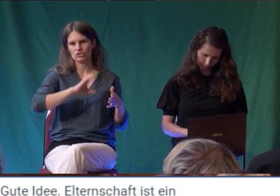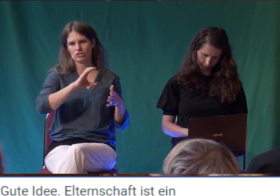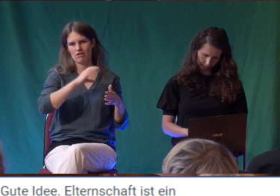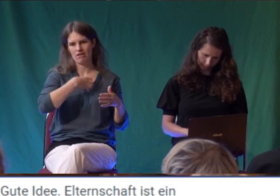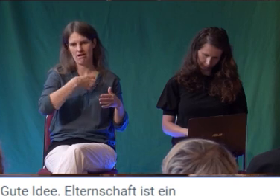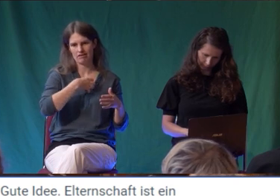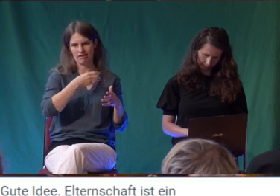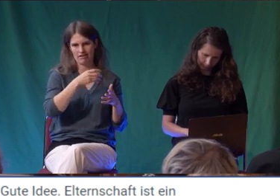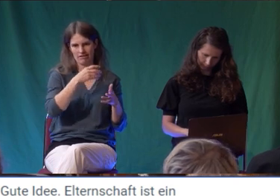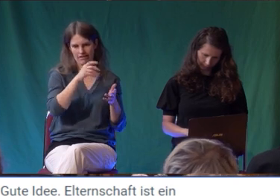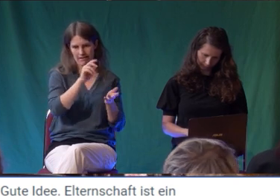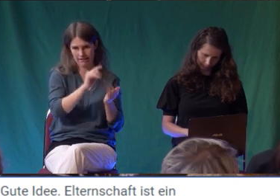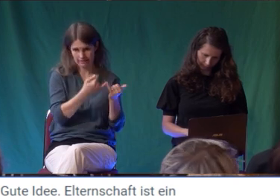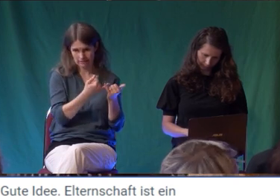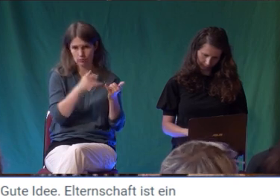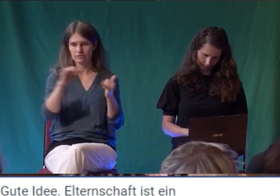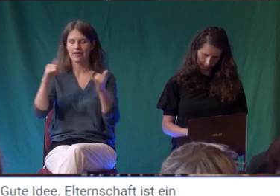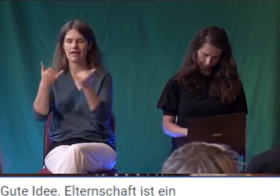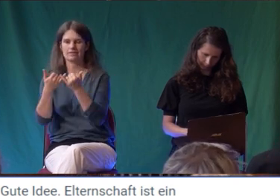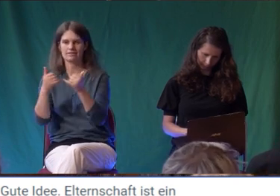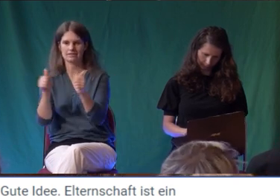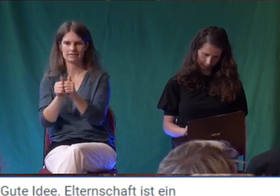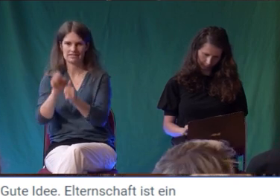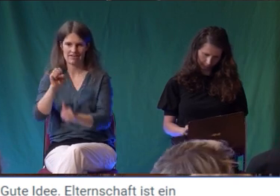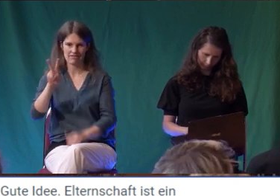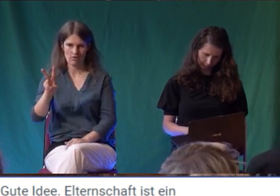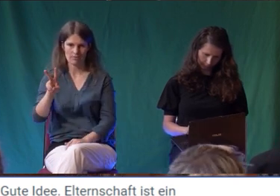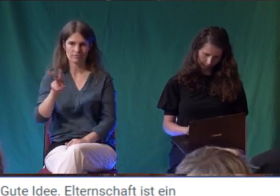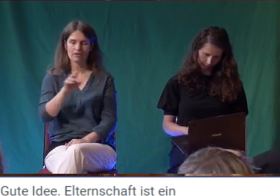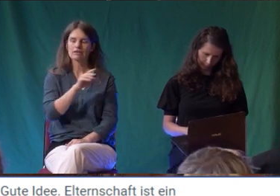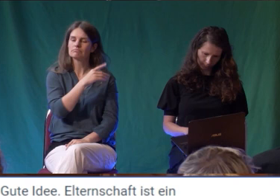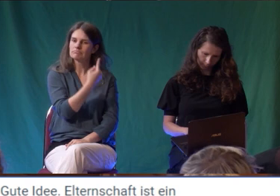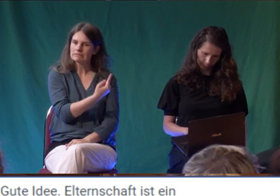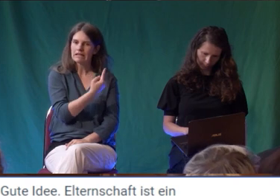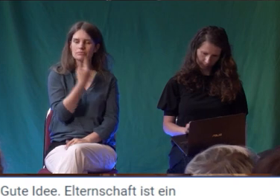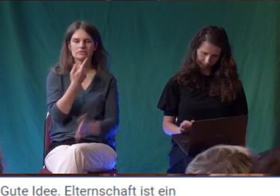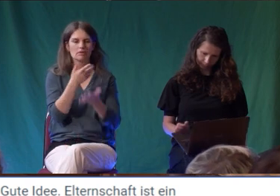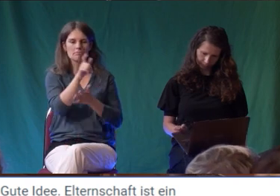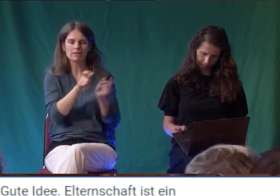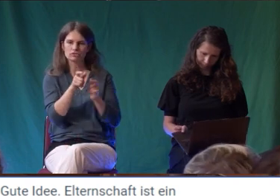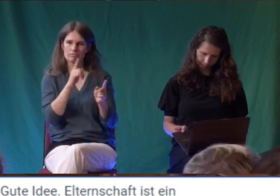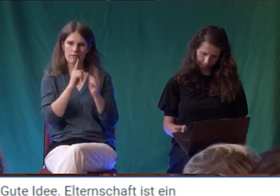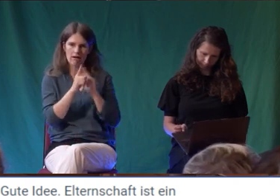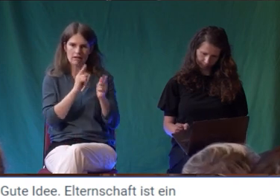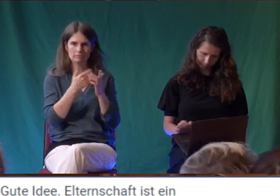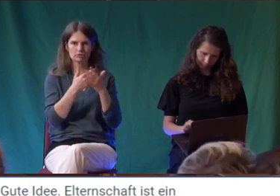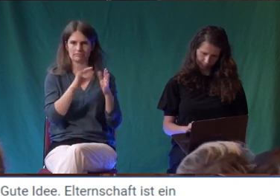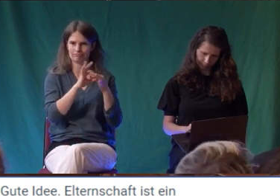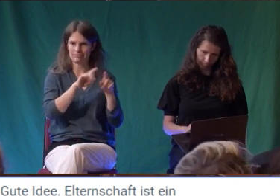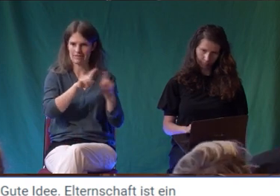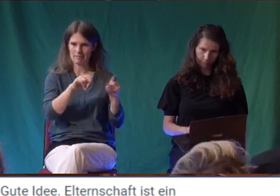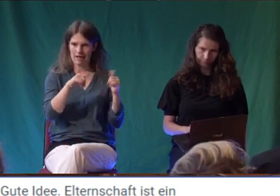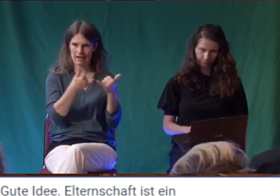Assistenz e.V Kerstin plochberger berät Menschen eben unter anderem zu elternassistenz aber auch